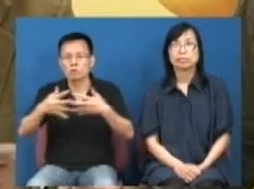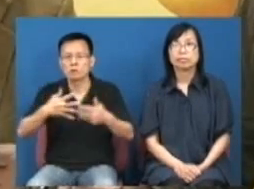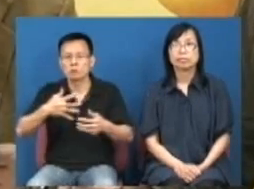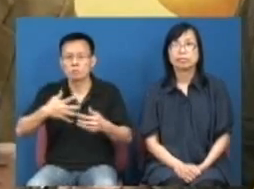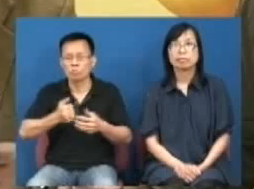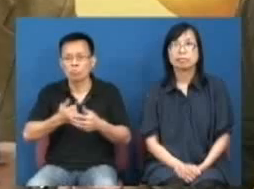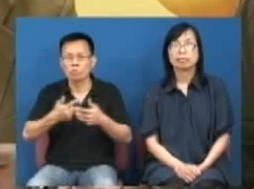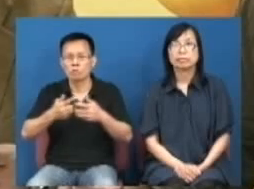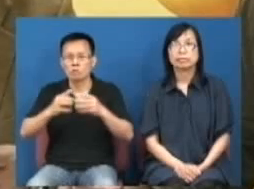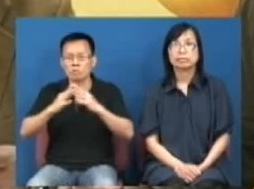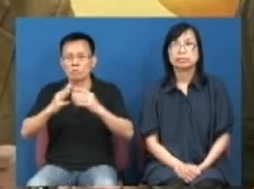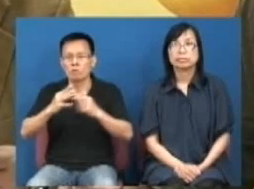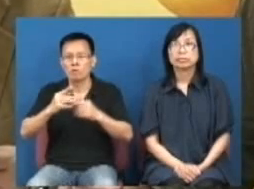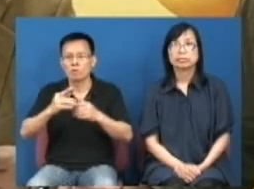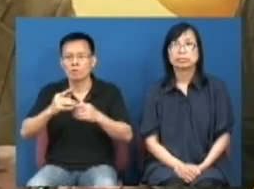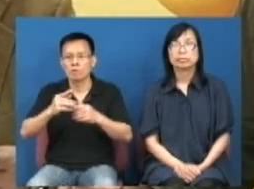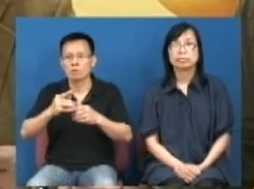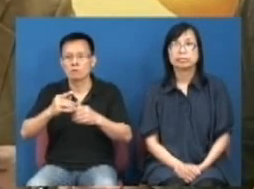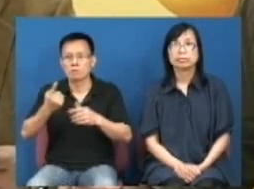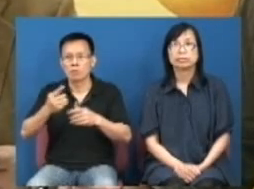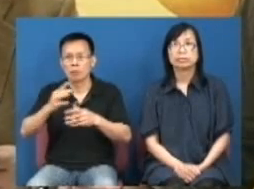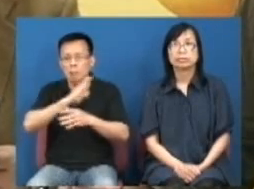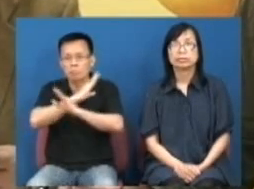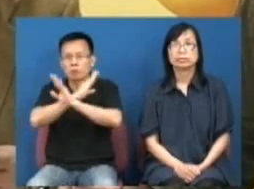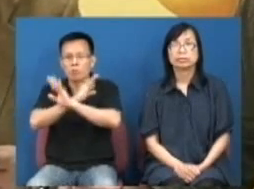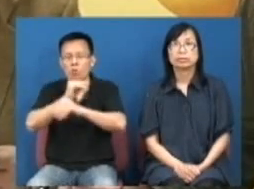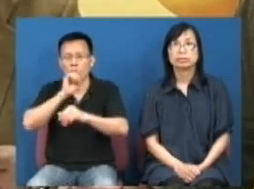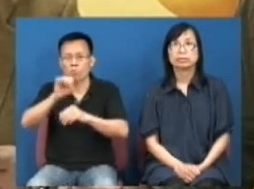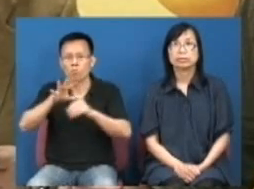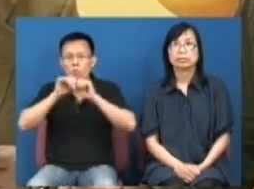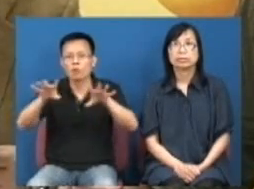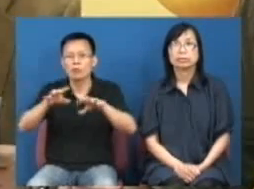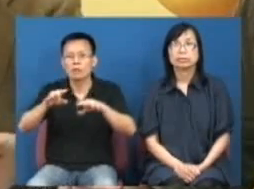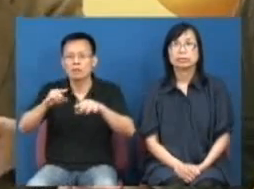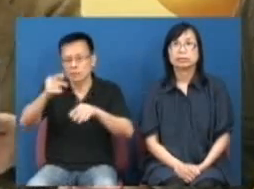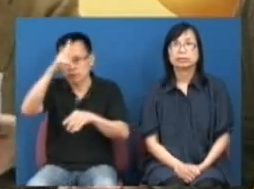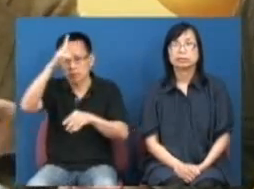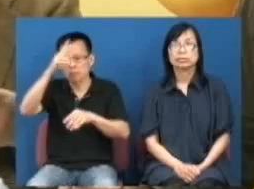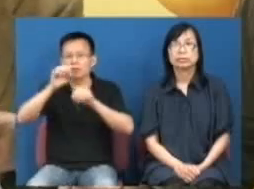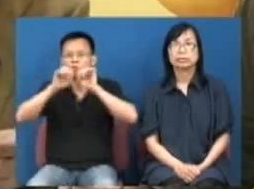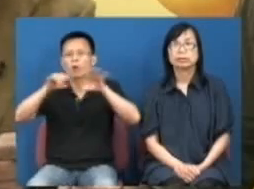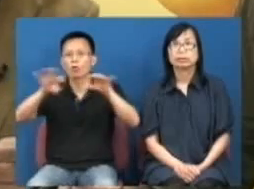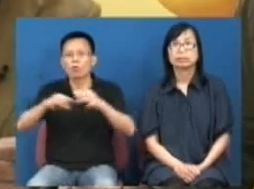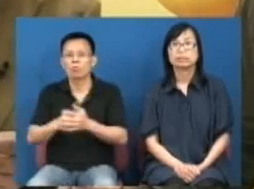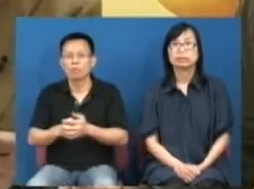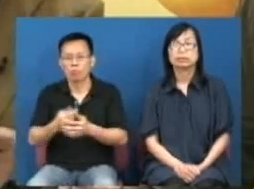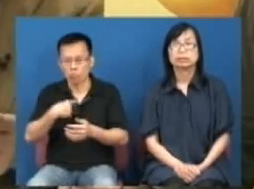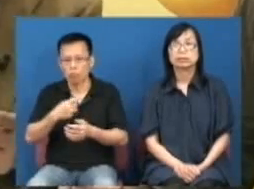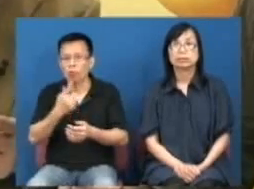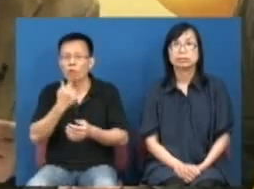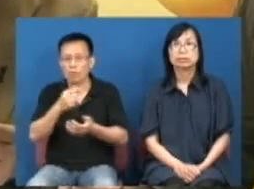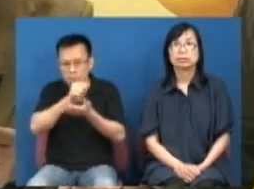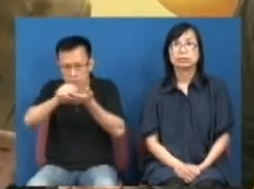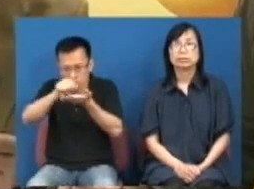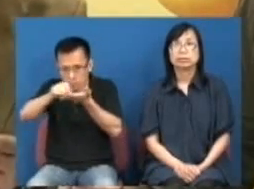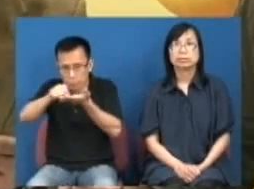批准。否則不得播放屬政治色彩的廣告。嗱，後面嗰個先精彩，我用紅筆間住啦。佢話